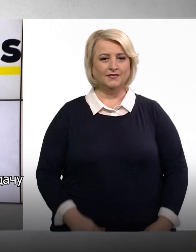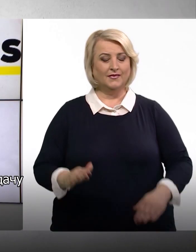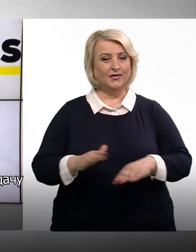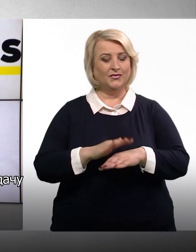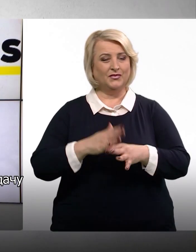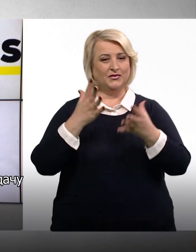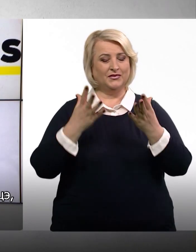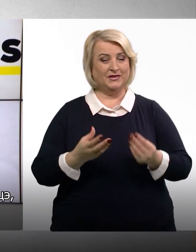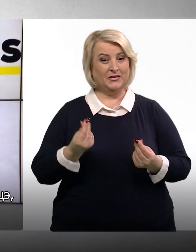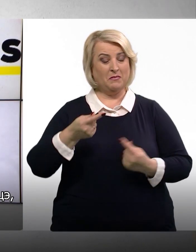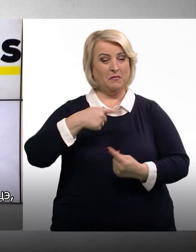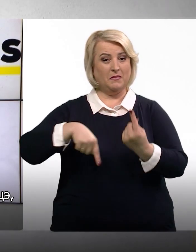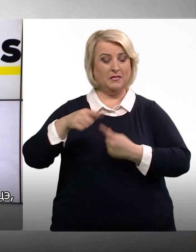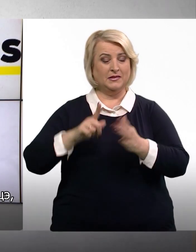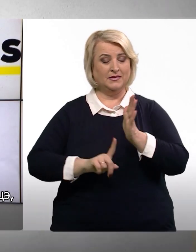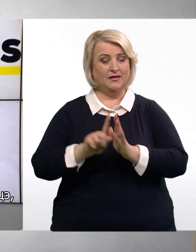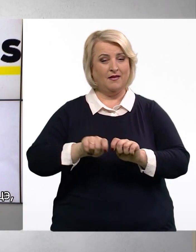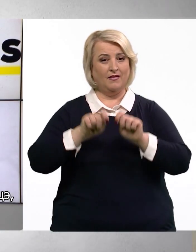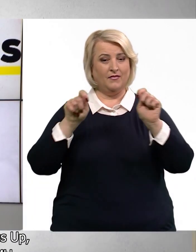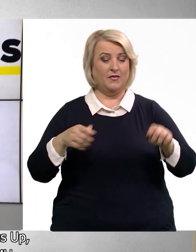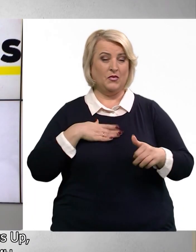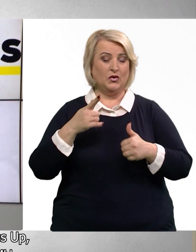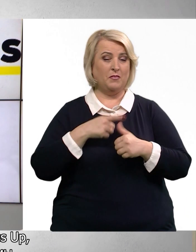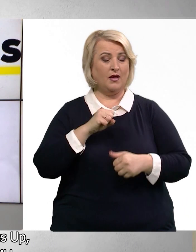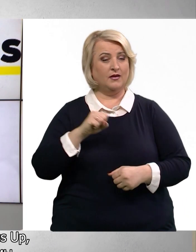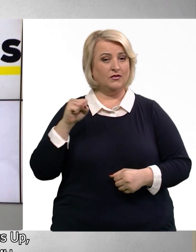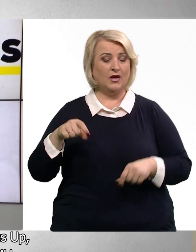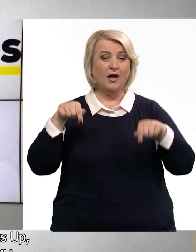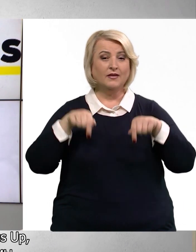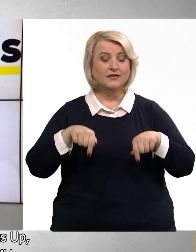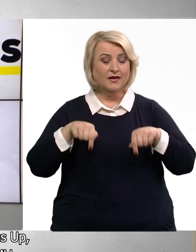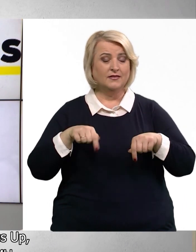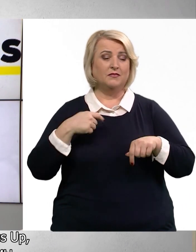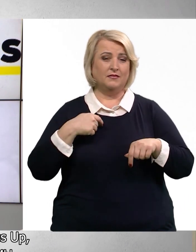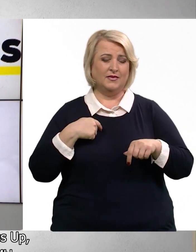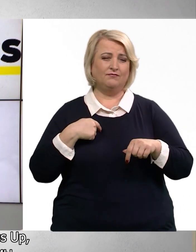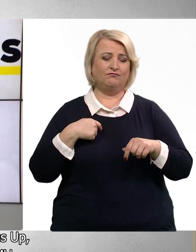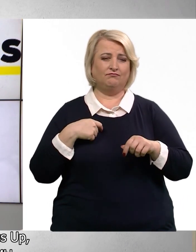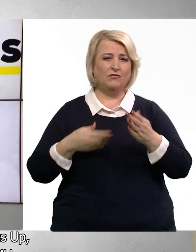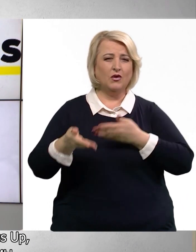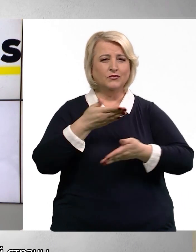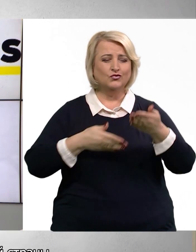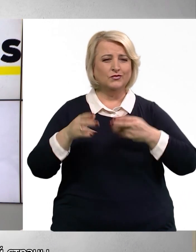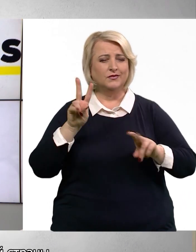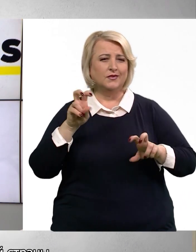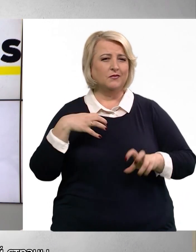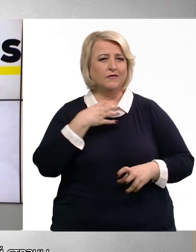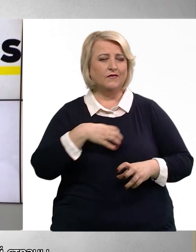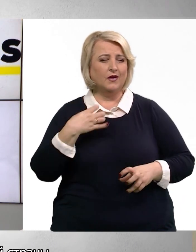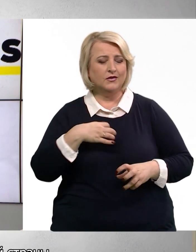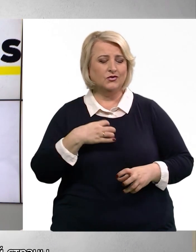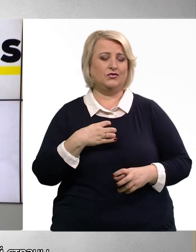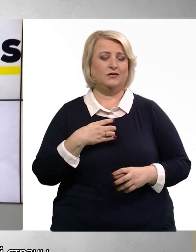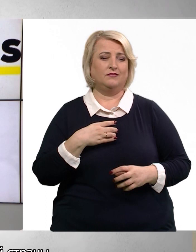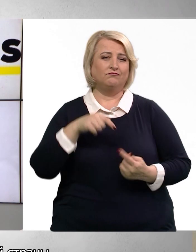Bun găsit la Business Up! Numele meu este Alina Andruță și aici, la Business Up, proiectăm subiecte actuale și de